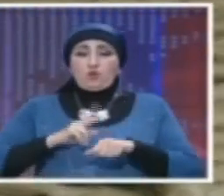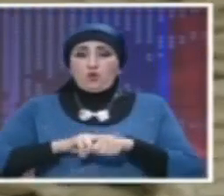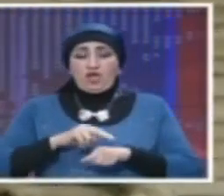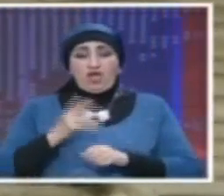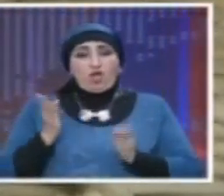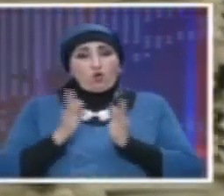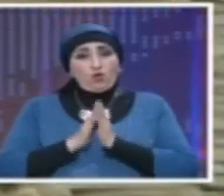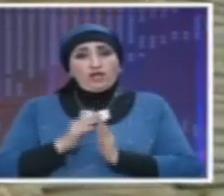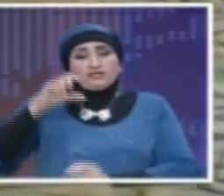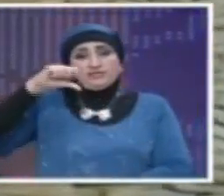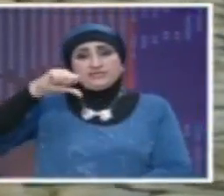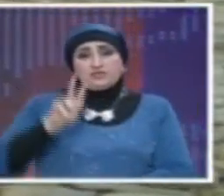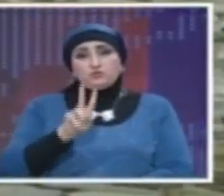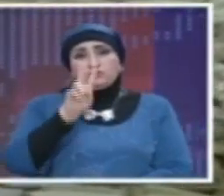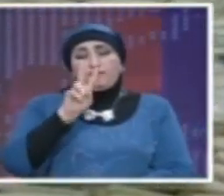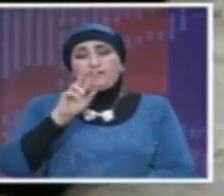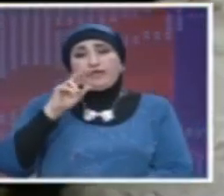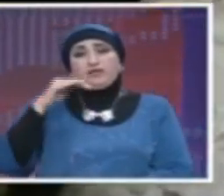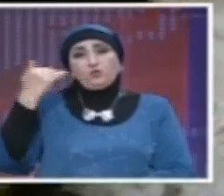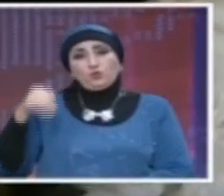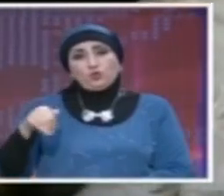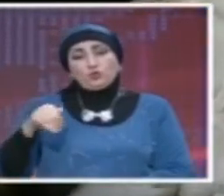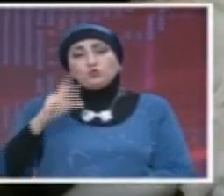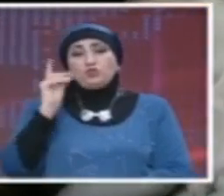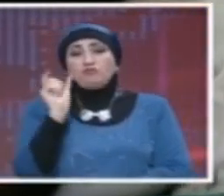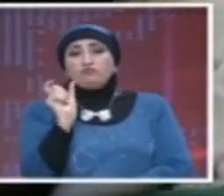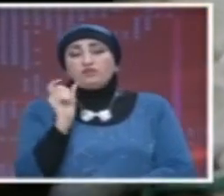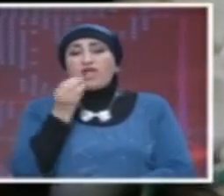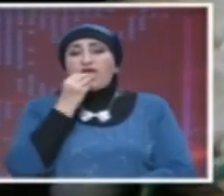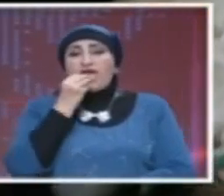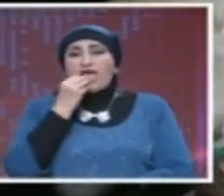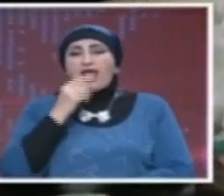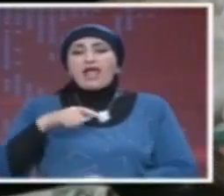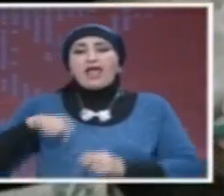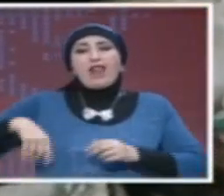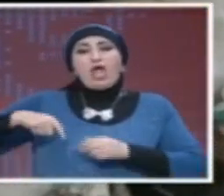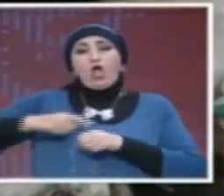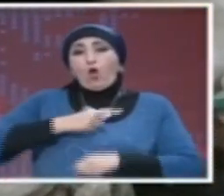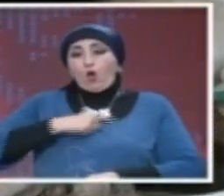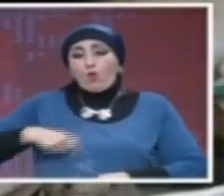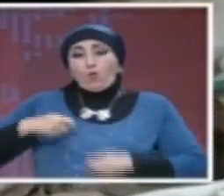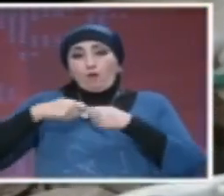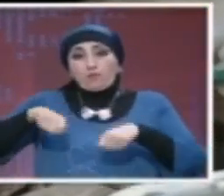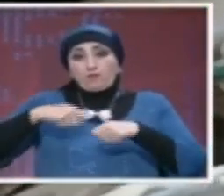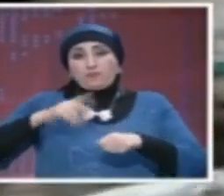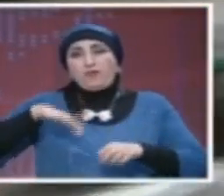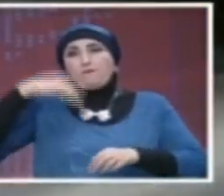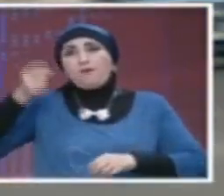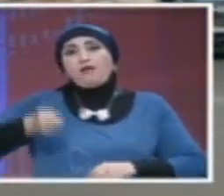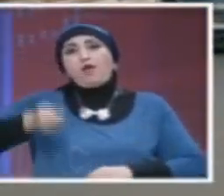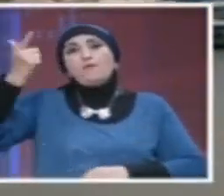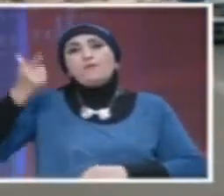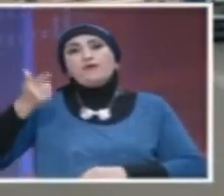وقرابة 79.5 طن سلع تموينية مدعمة لبيعها في السوق السوداء.